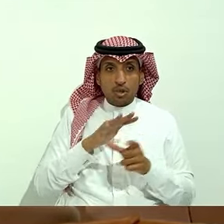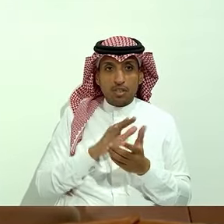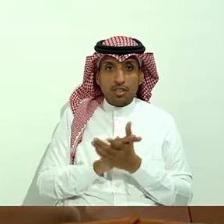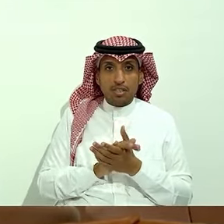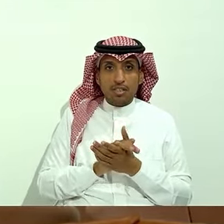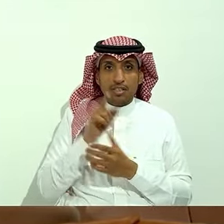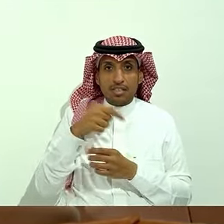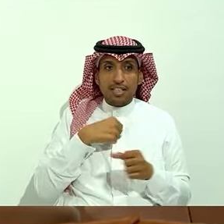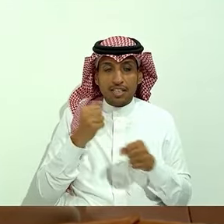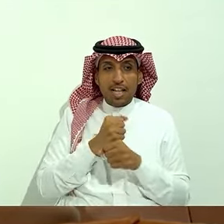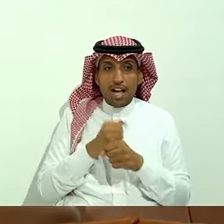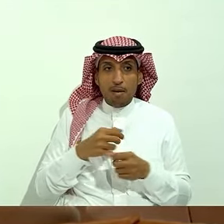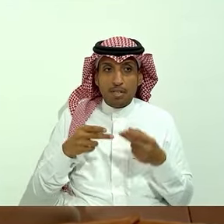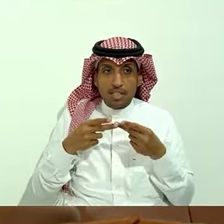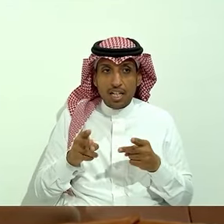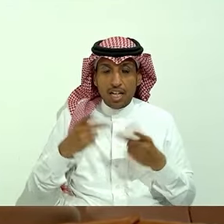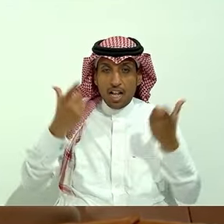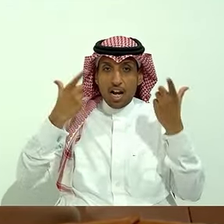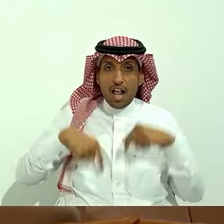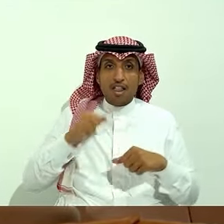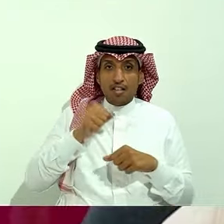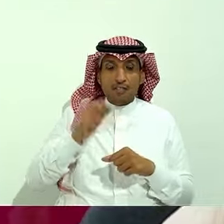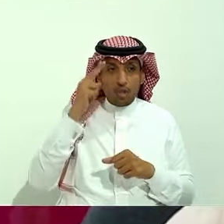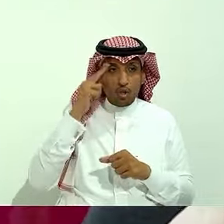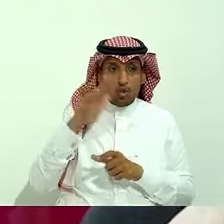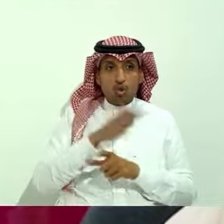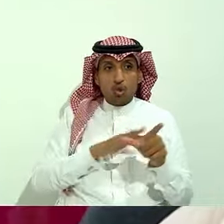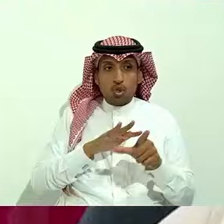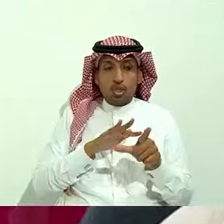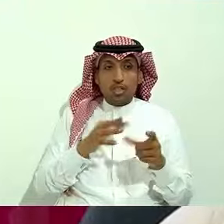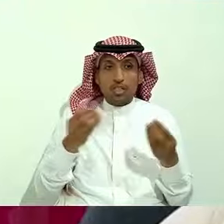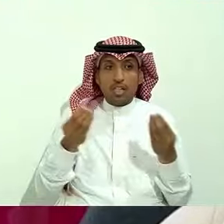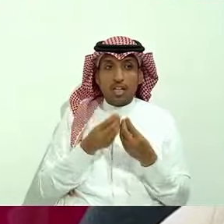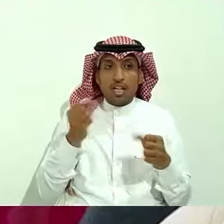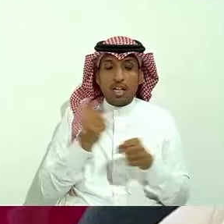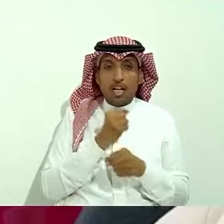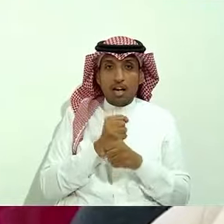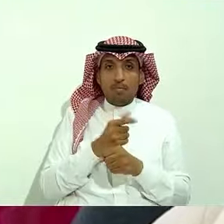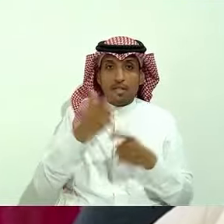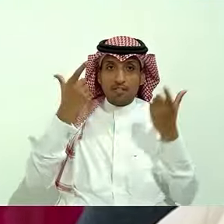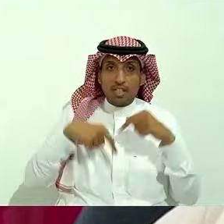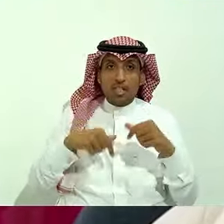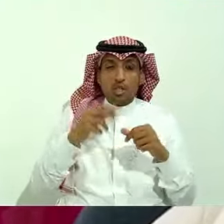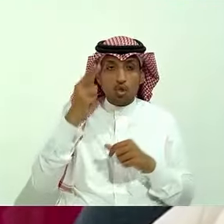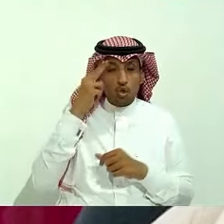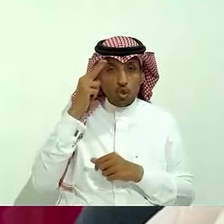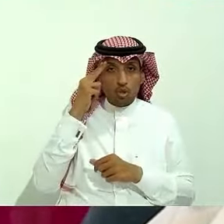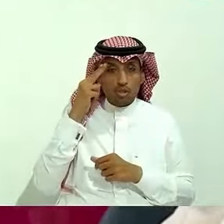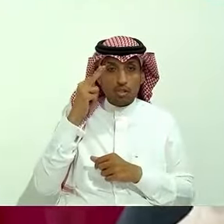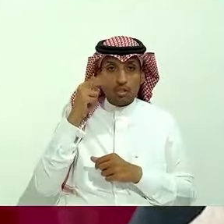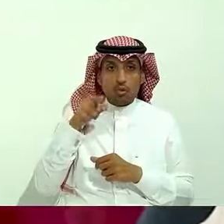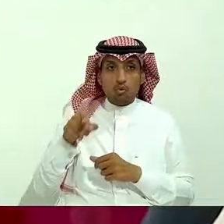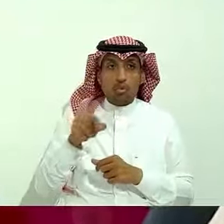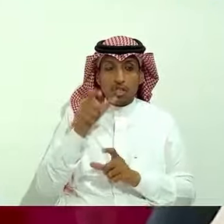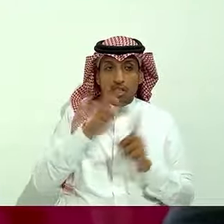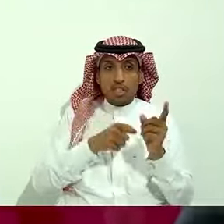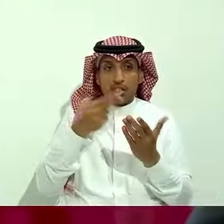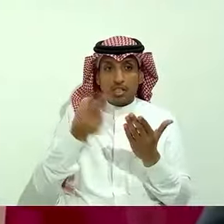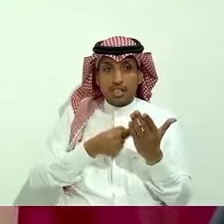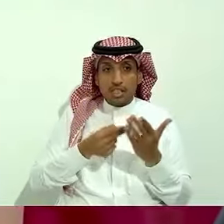دخلت دراسة الإرث في الأزياء السعودية إلى مناهج دراسة الأزياء في المملكة، ومن الناس طبعاً مؤلفة. كلنا